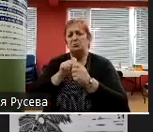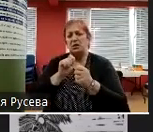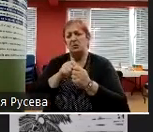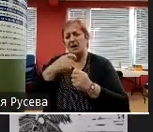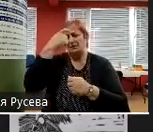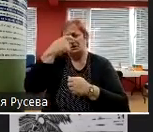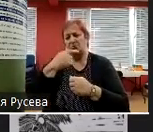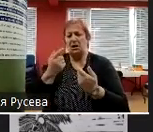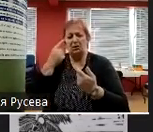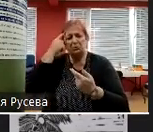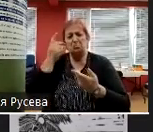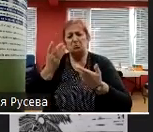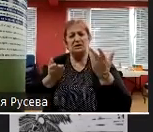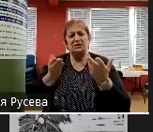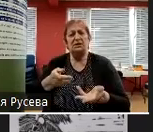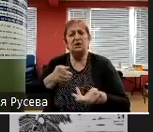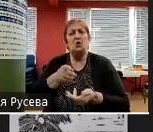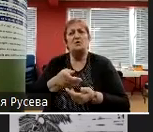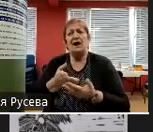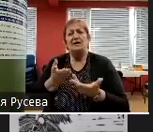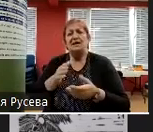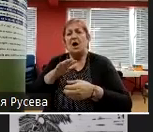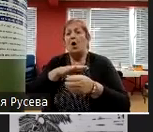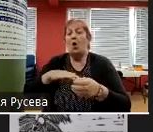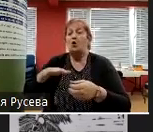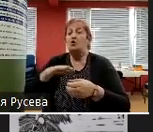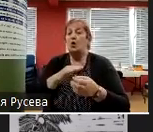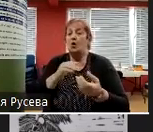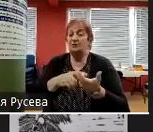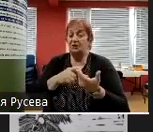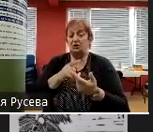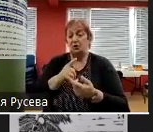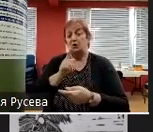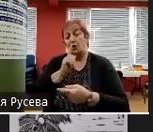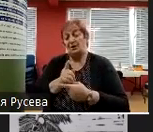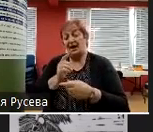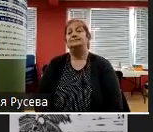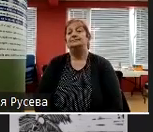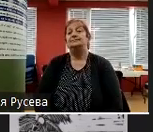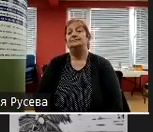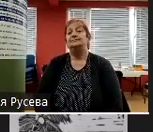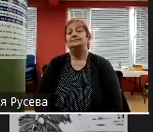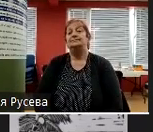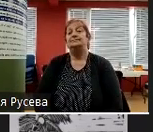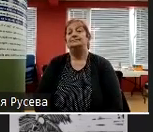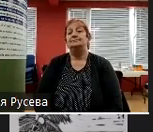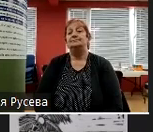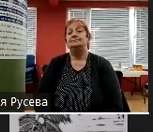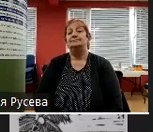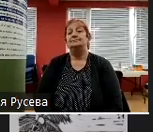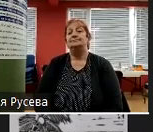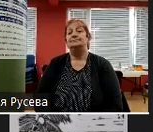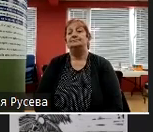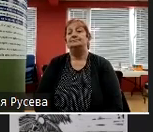както прецените, но това са основни неща, които трябва да включват. During the